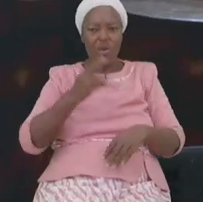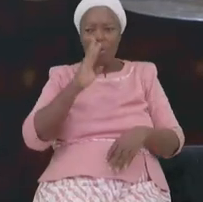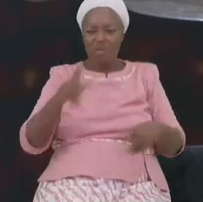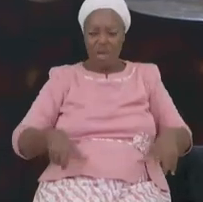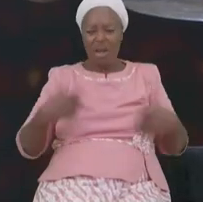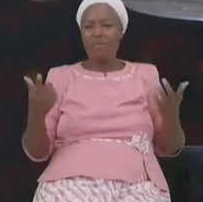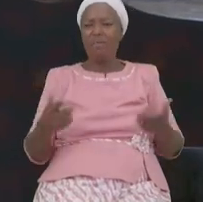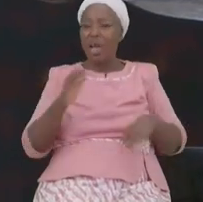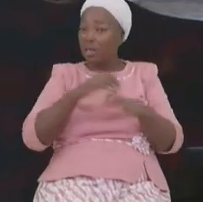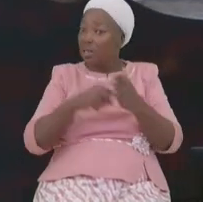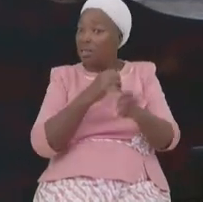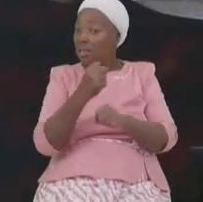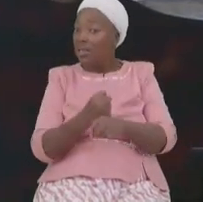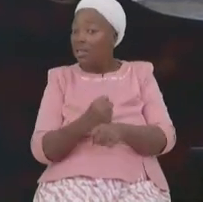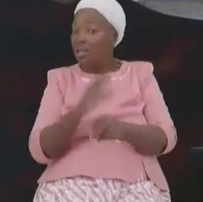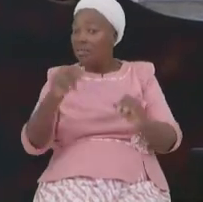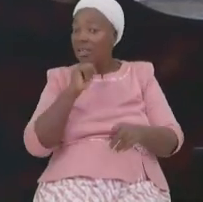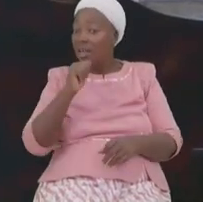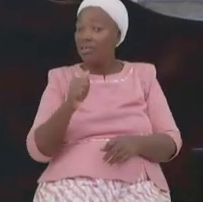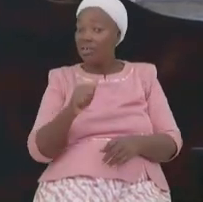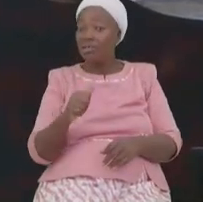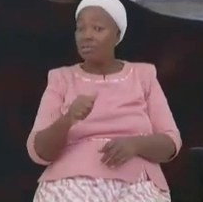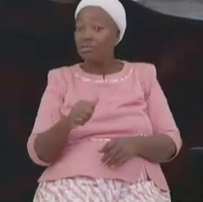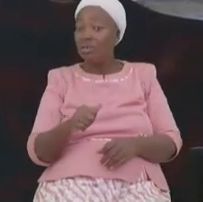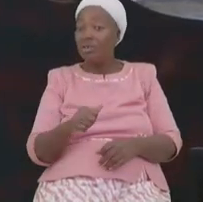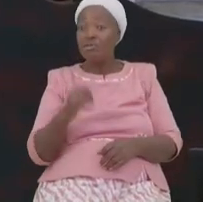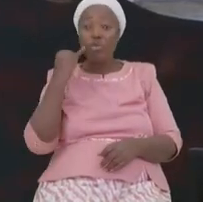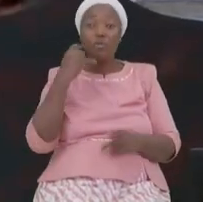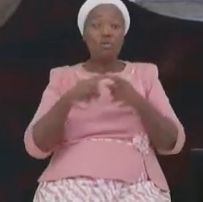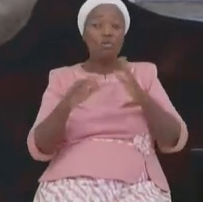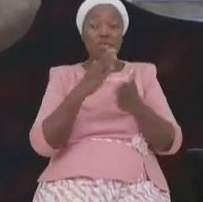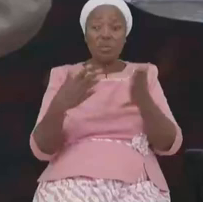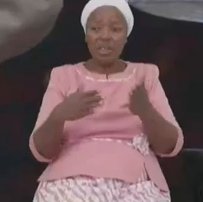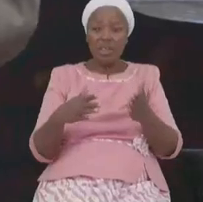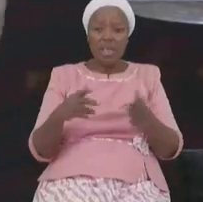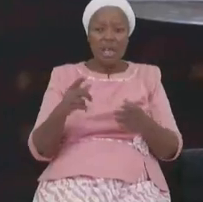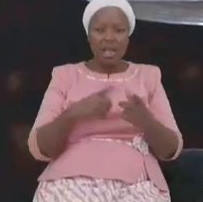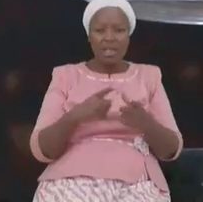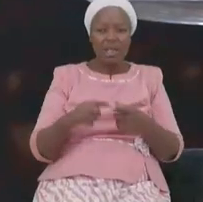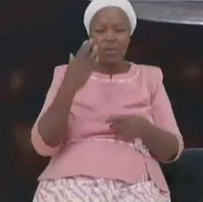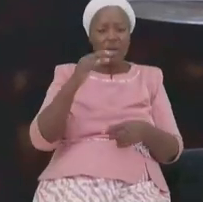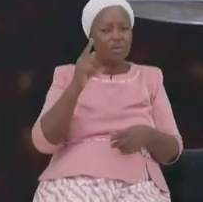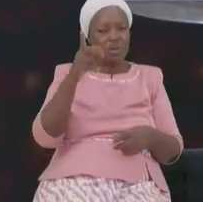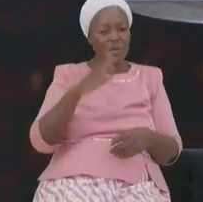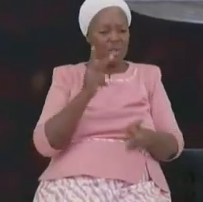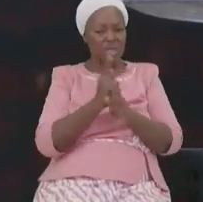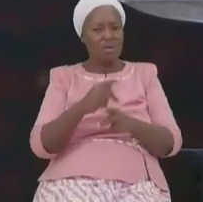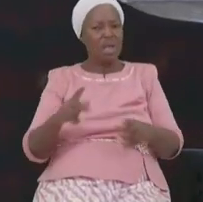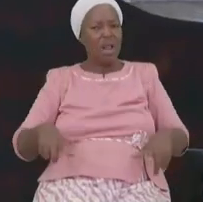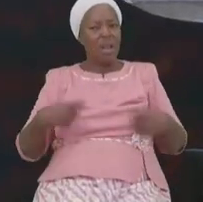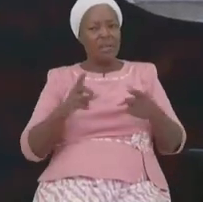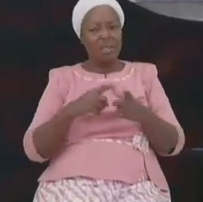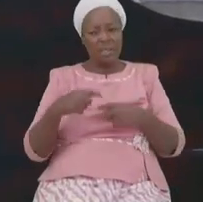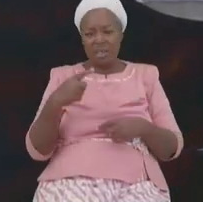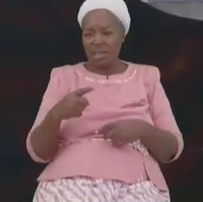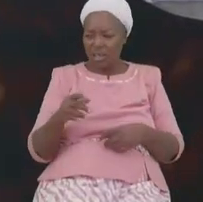âge? Si tu n'es pas censé faire quelque chose, pourquoi est-ce que Dieu va te garder vivant? Et dit, je ne